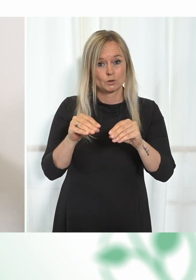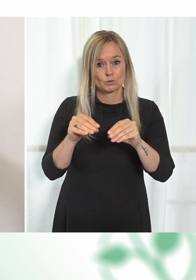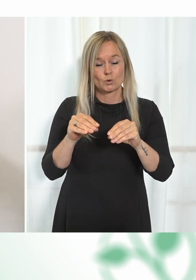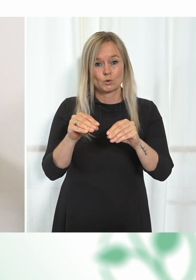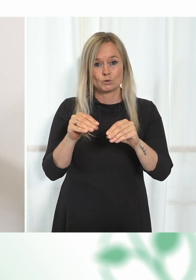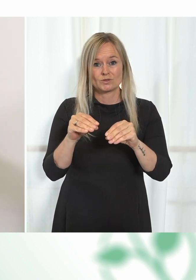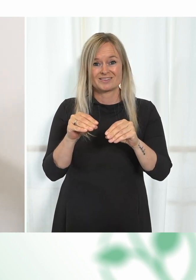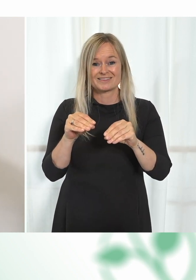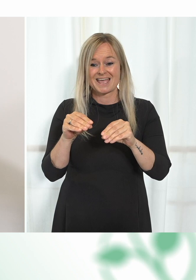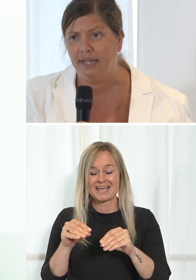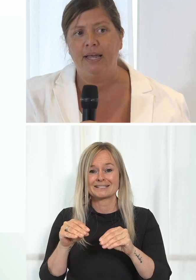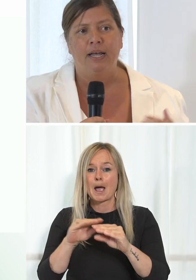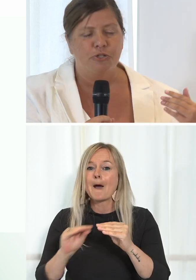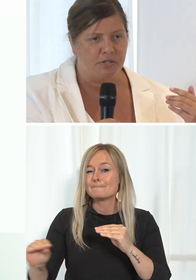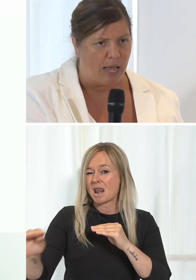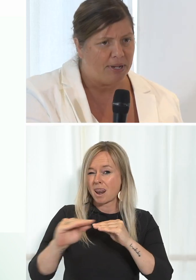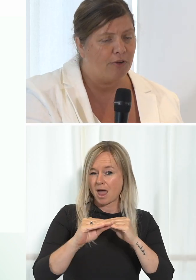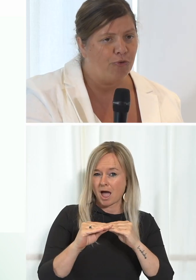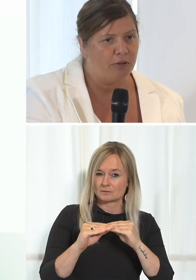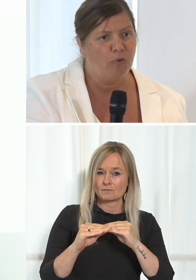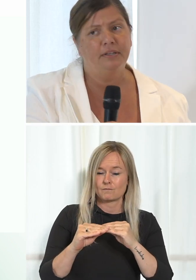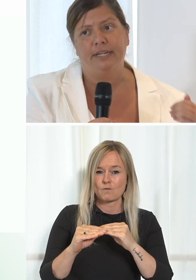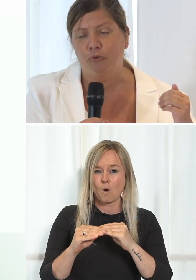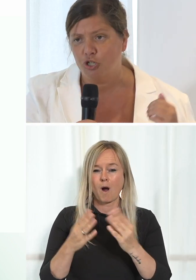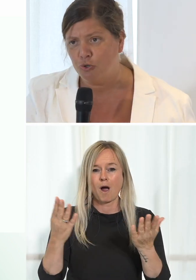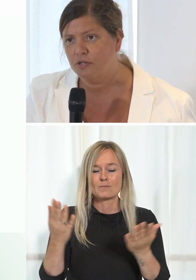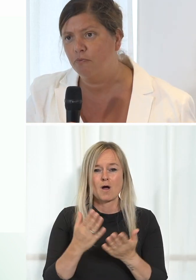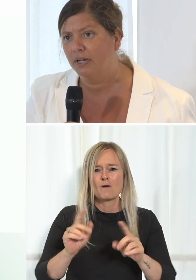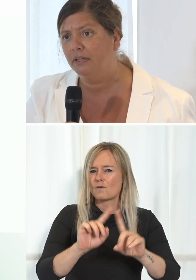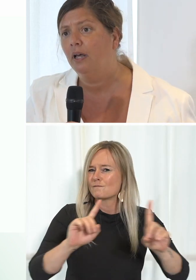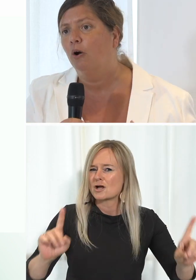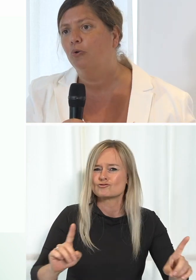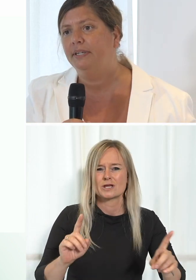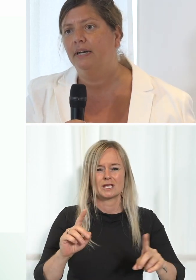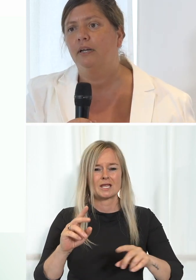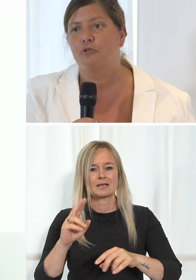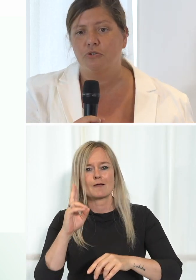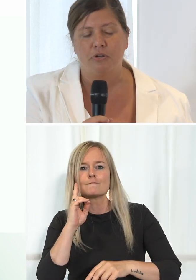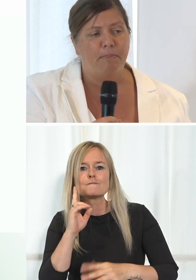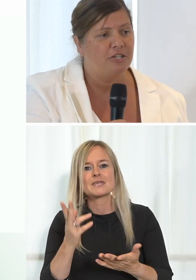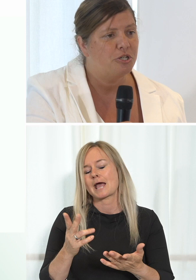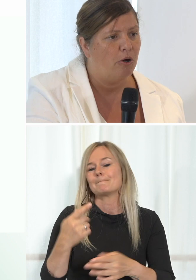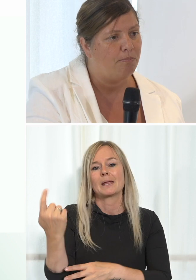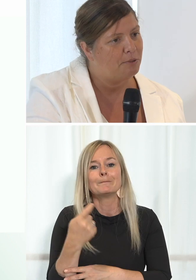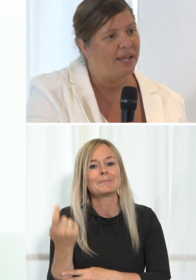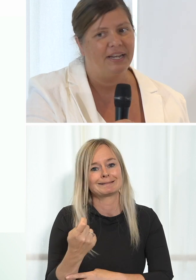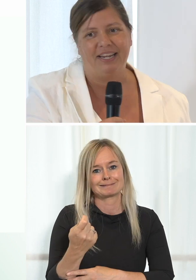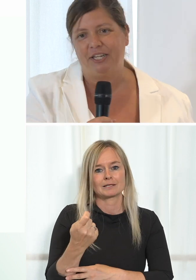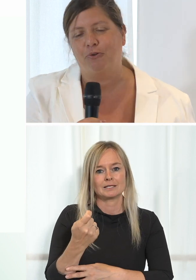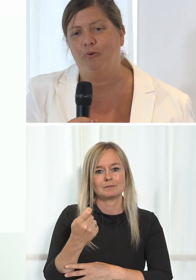1300 Beschäftigungsverhältnisse zusammengeführt wurden, unterstützt wurden und hier sozusagen Menschen auch